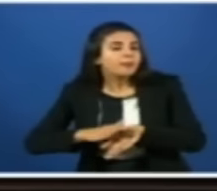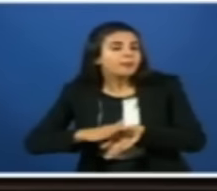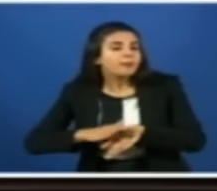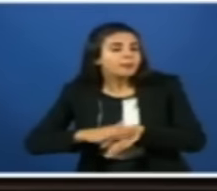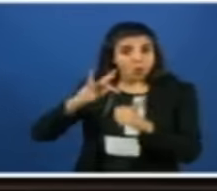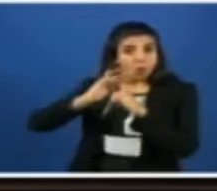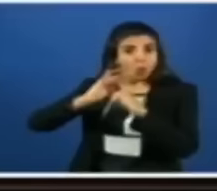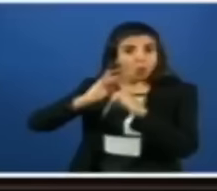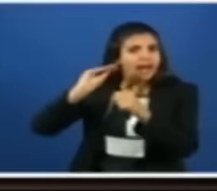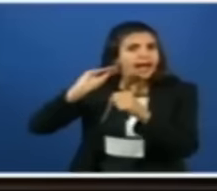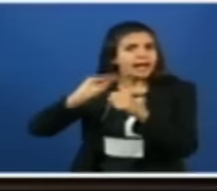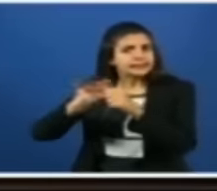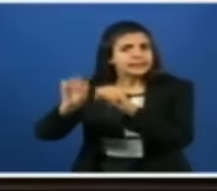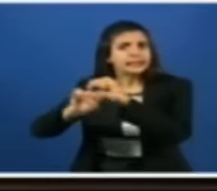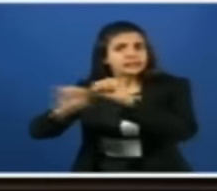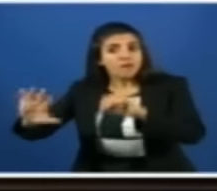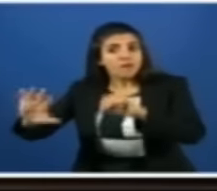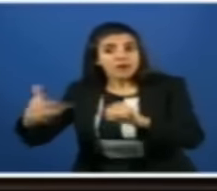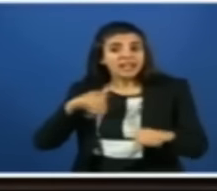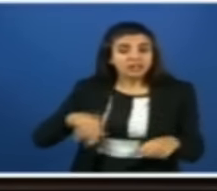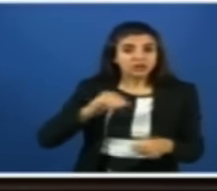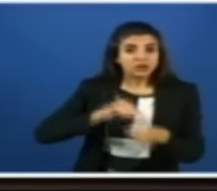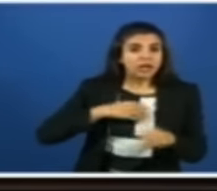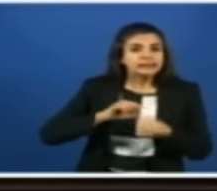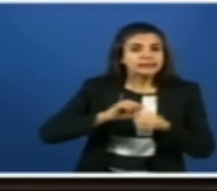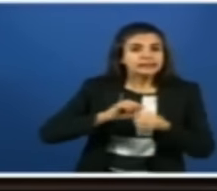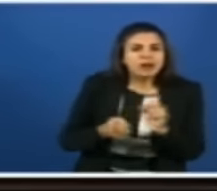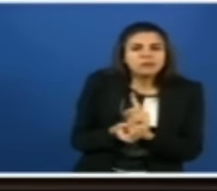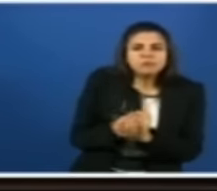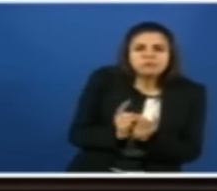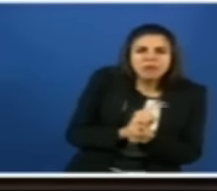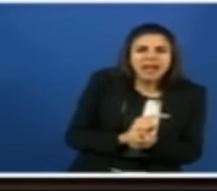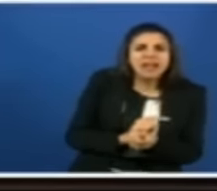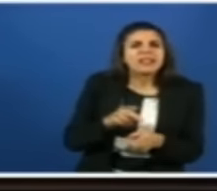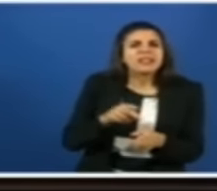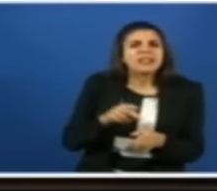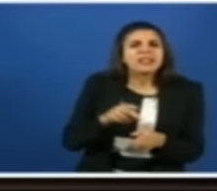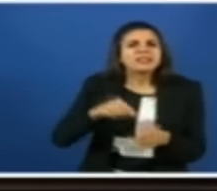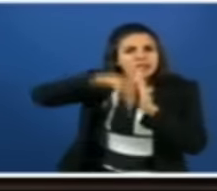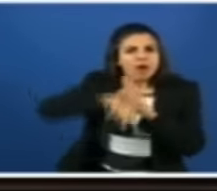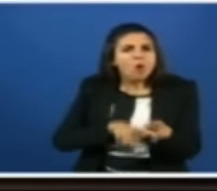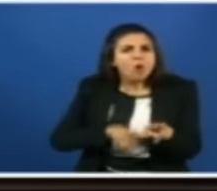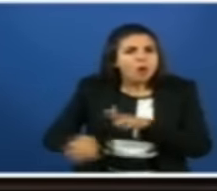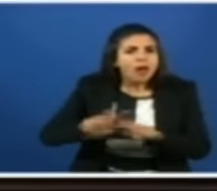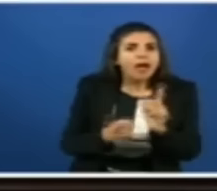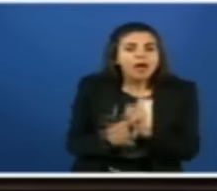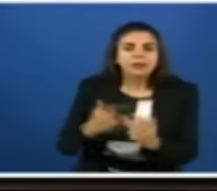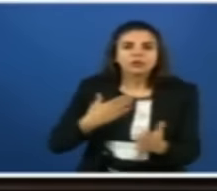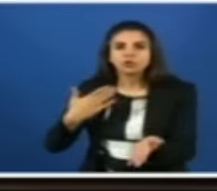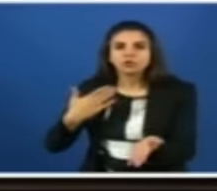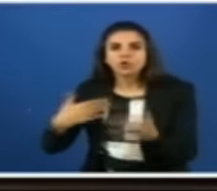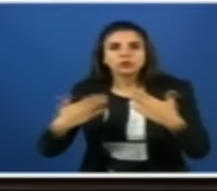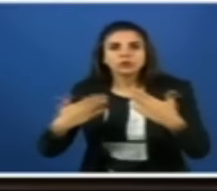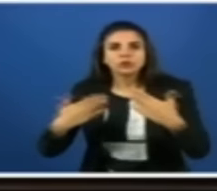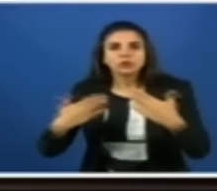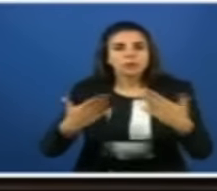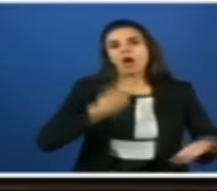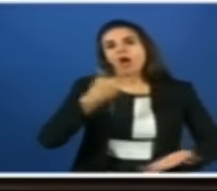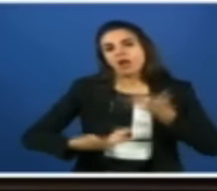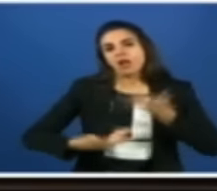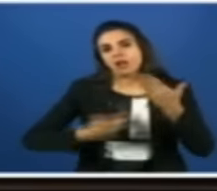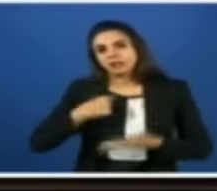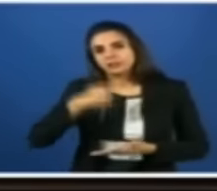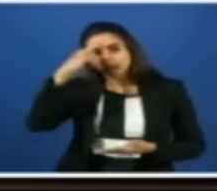ve ülkemize zarar verdiğini bütün yönleriyle konuşma fırsatı bulduk.